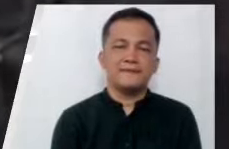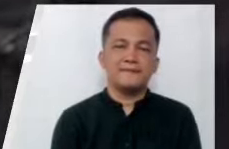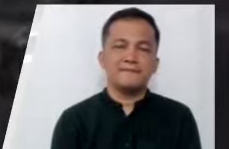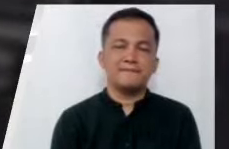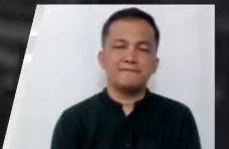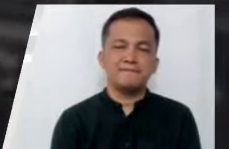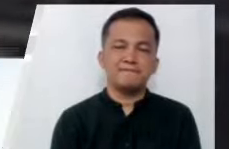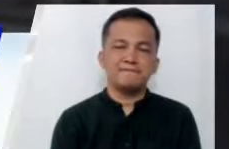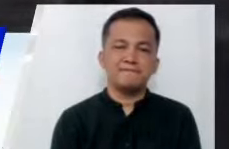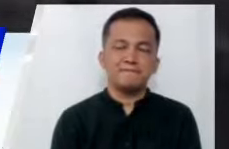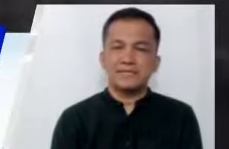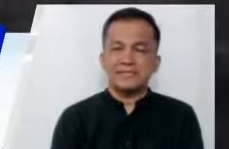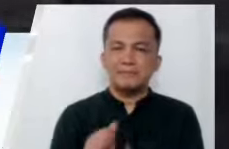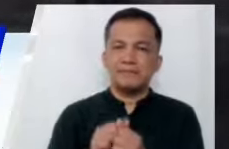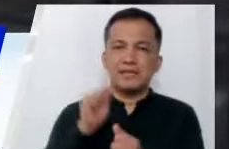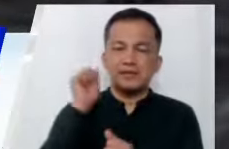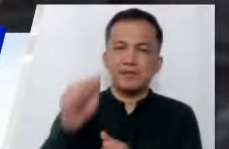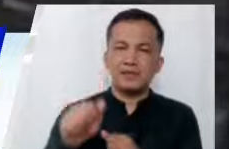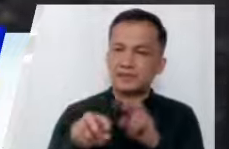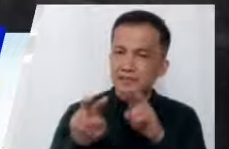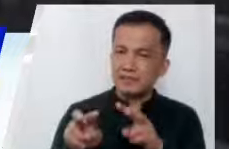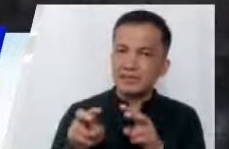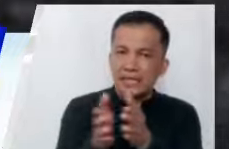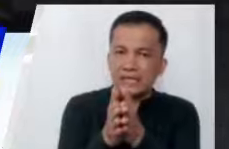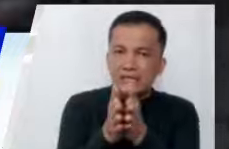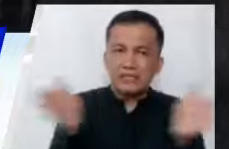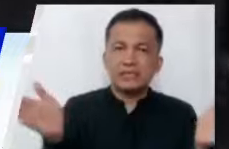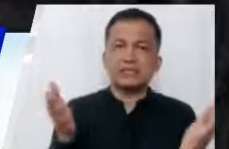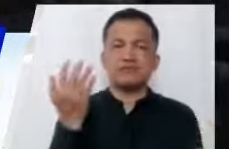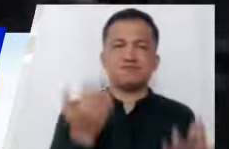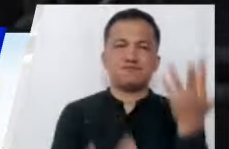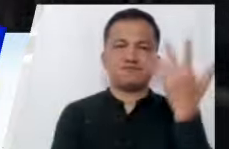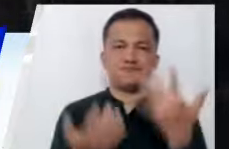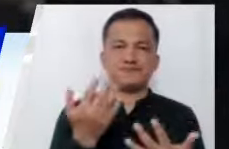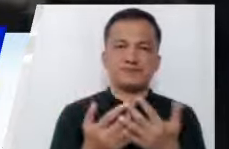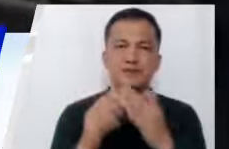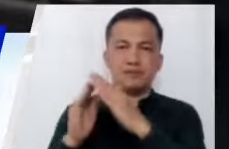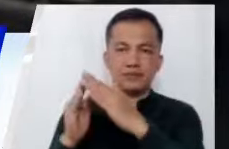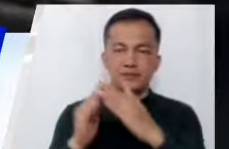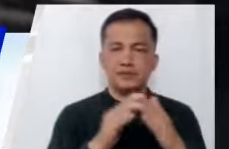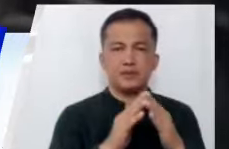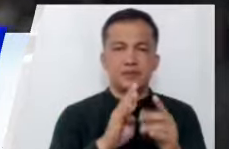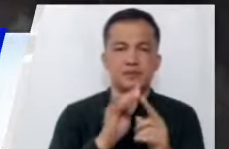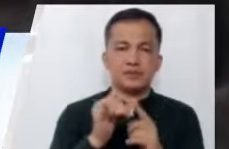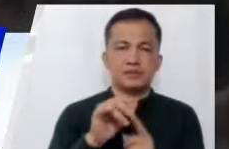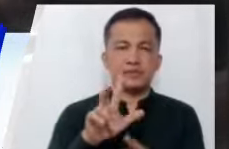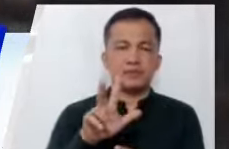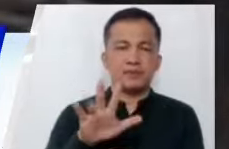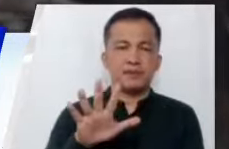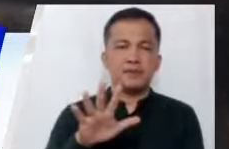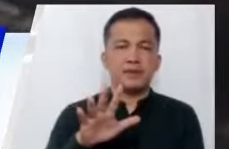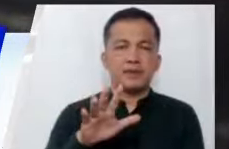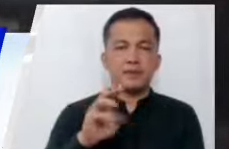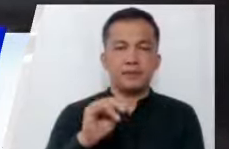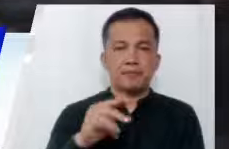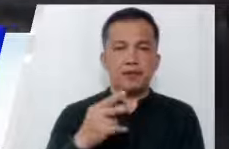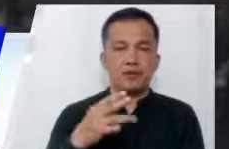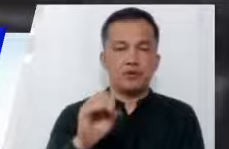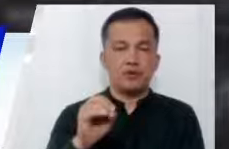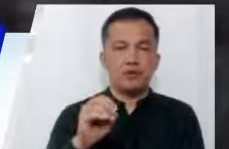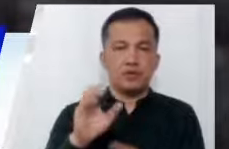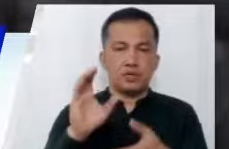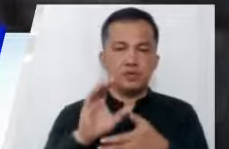Malayo pa lang, kita na ang laki ng apoy na lumamon sa mga bahay sa Barangay 35 Maypaho, Caloocan pasado alas 10 kaninang